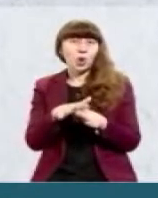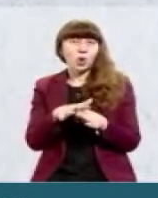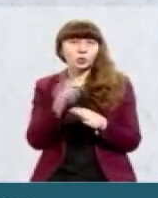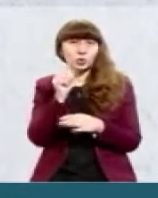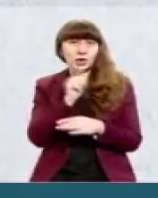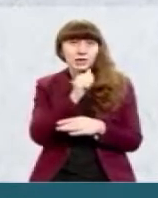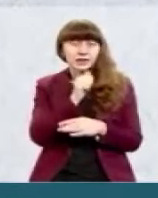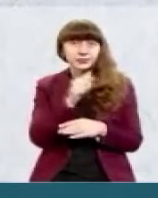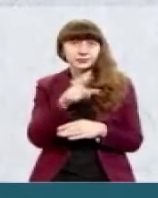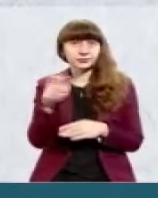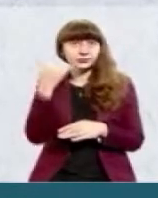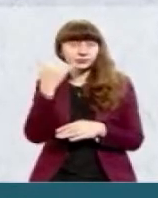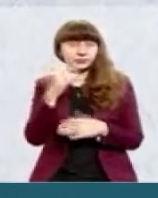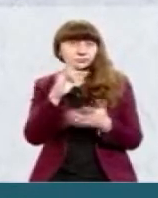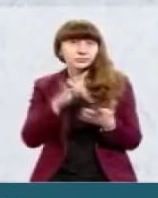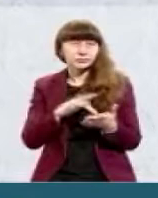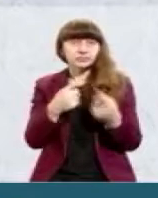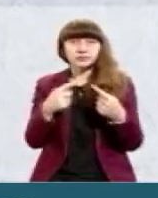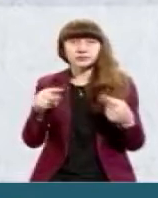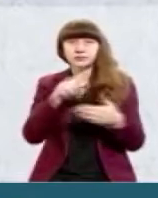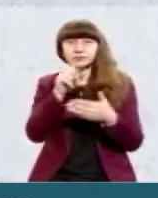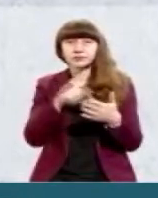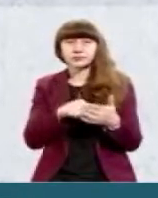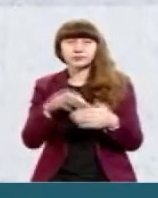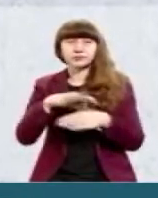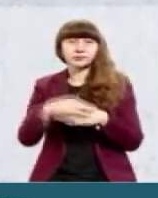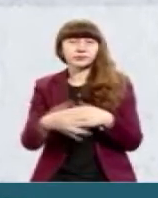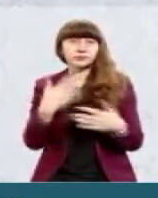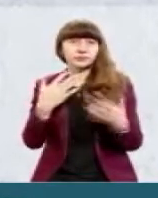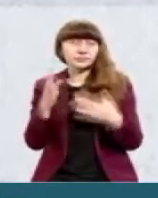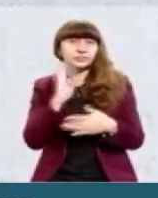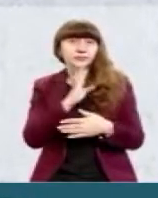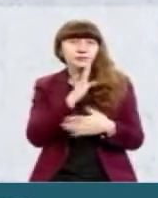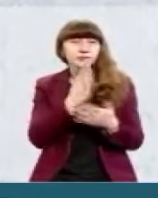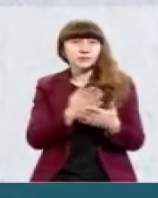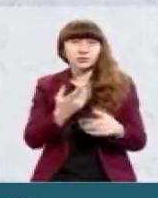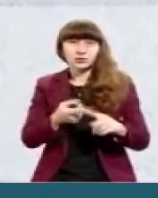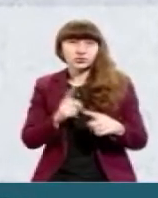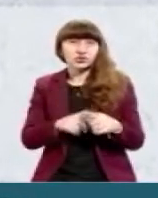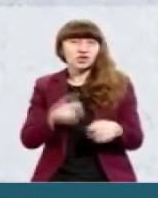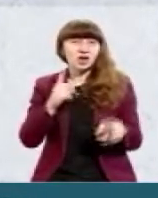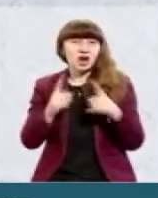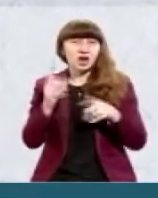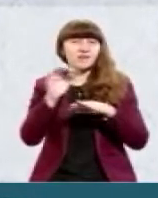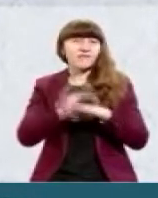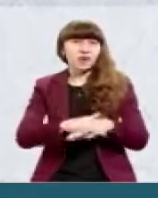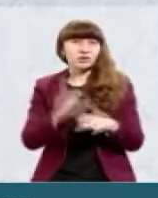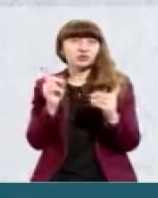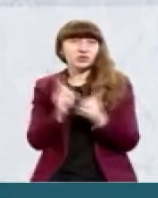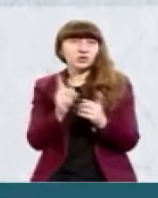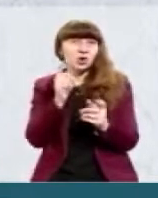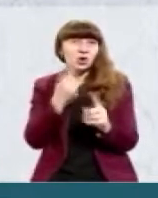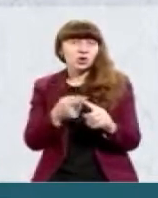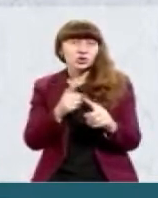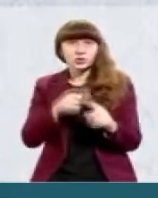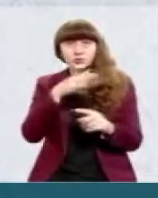барлық қоғамда кездесіп отырған шындық. Көбісі оны қылмыс деп есептемей, бейжай қарап жатады. Бұл дұрыс емес. 2021 жылы тұрмыстық зорлық